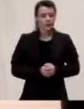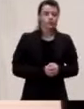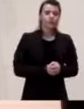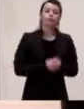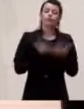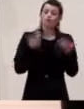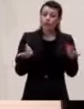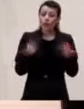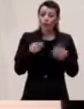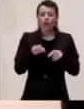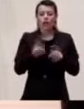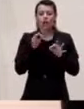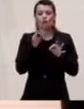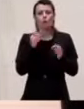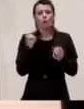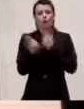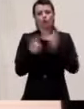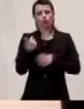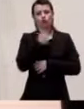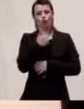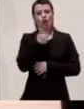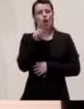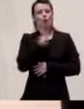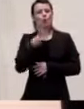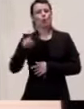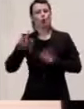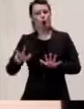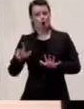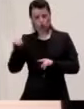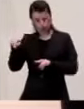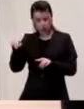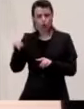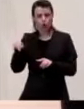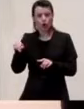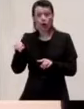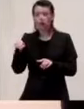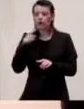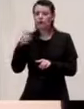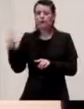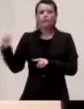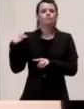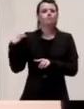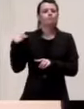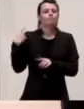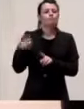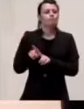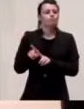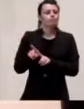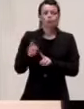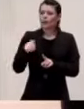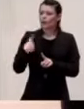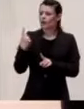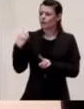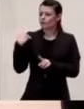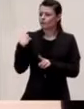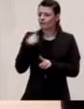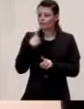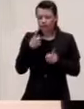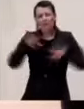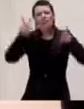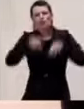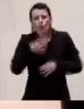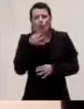mondo del 118 ci è arrivata questa richiesta di dare un ulteriore suggerimento